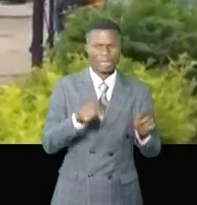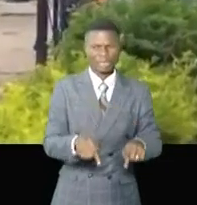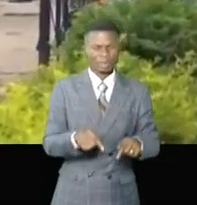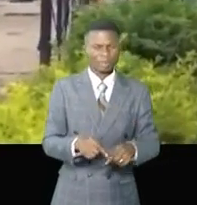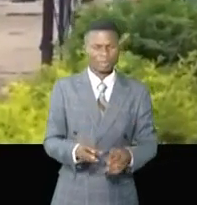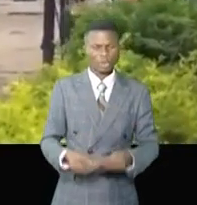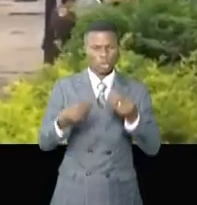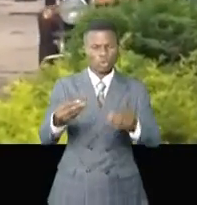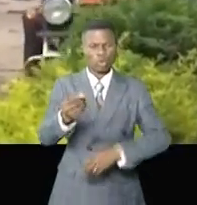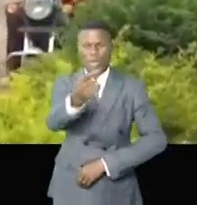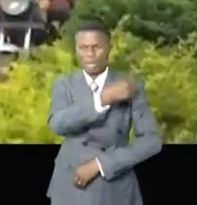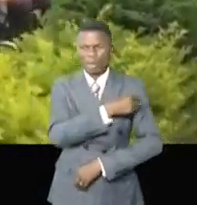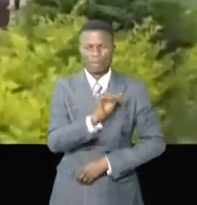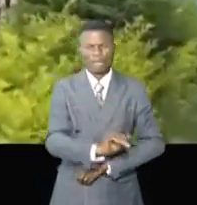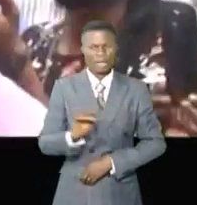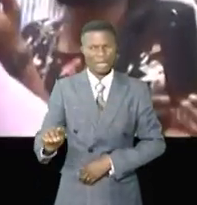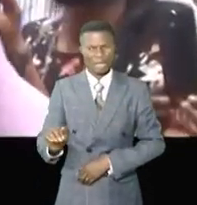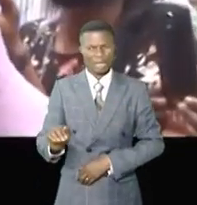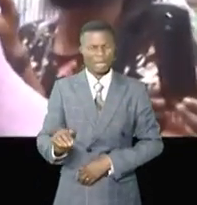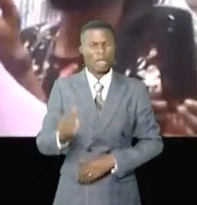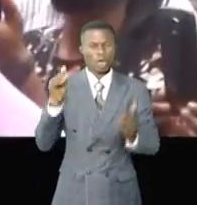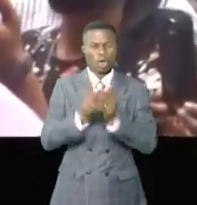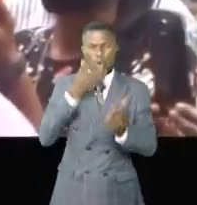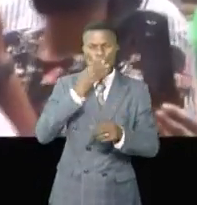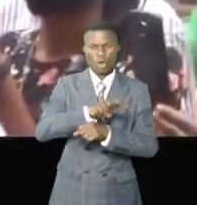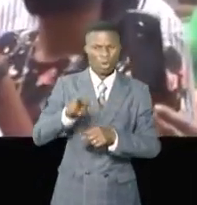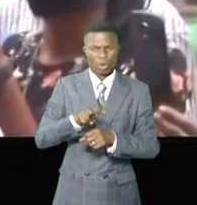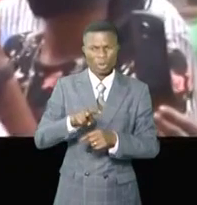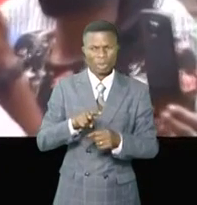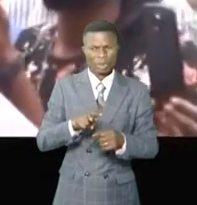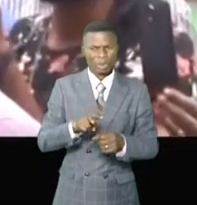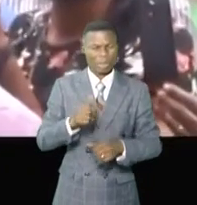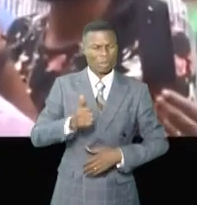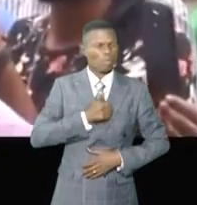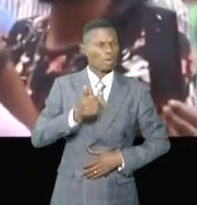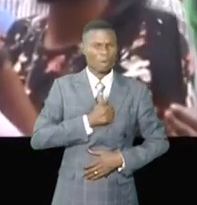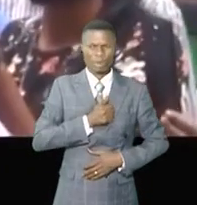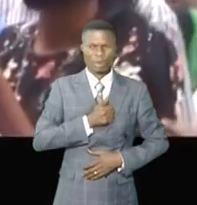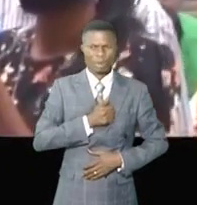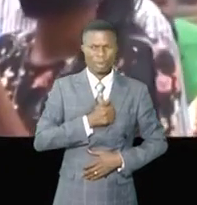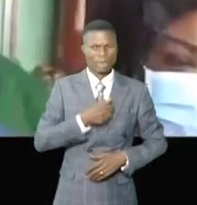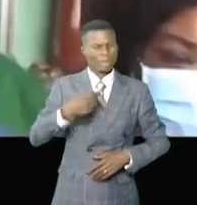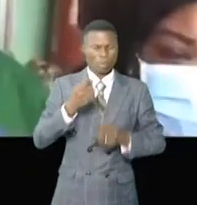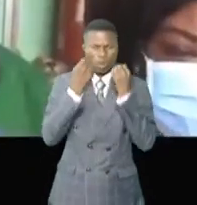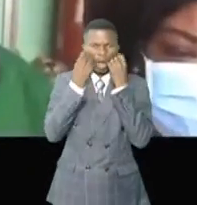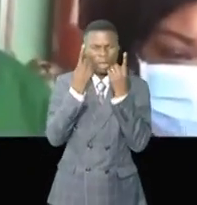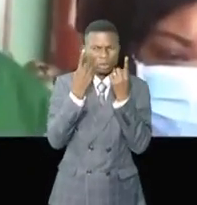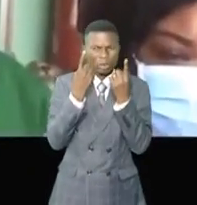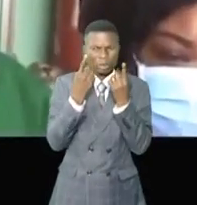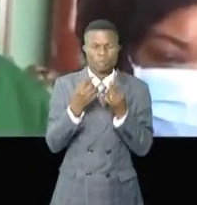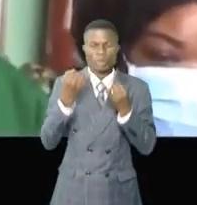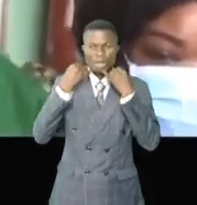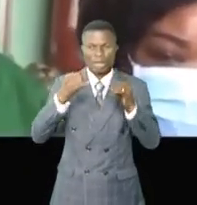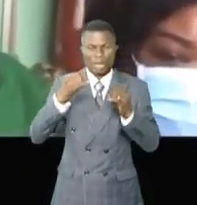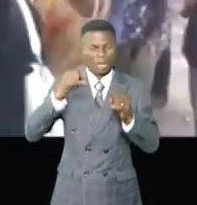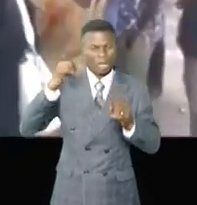Vacciner de quoi? On nous parle de Covid. Ça, personnellement, moi, je suis médecin, ça m'a étonné. Informé,